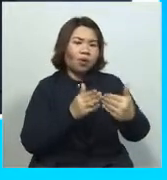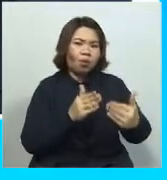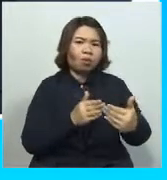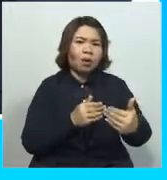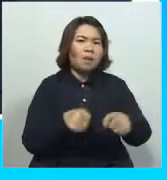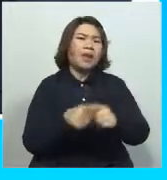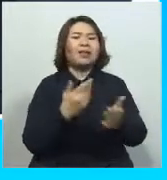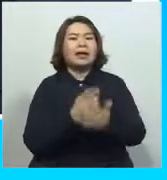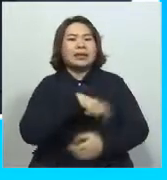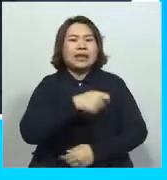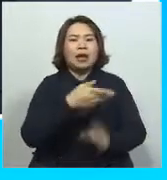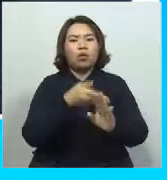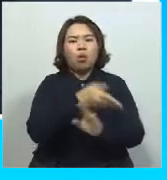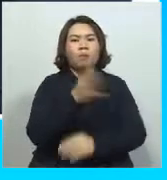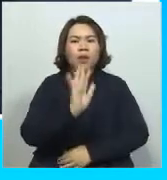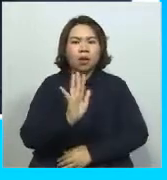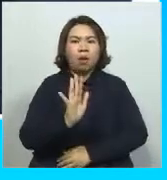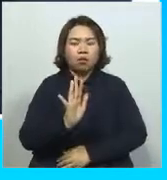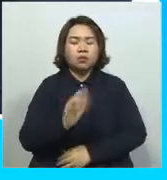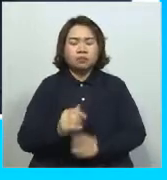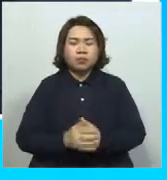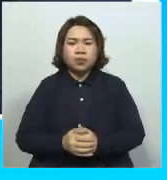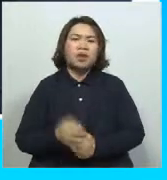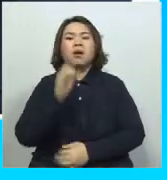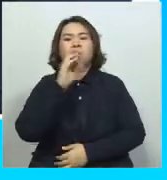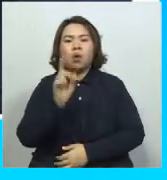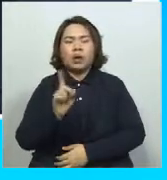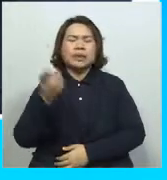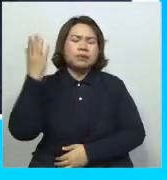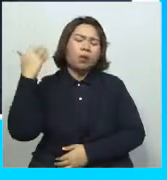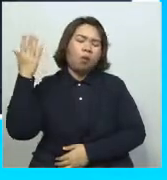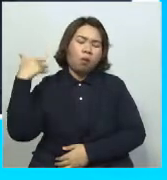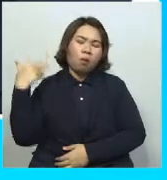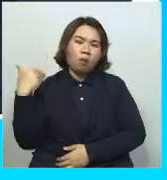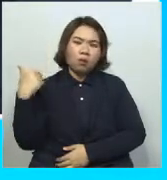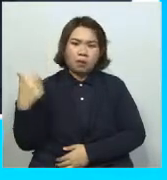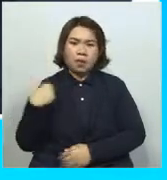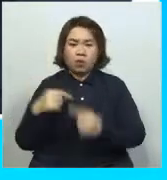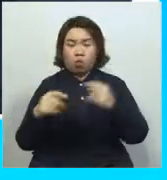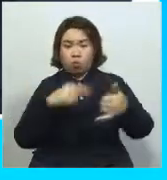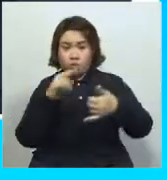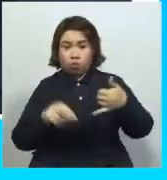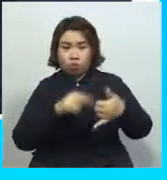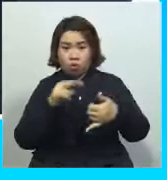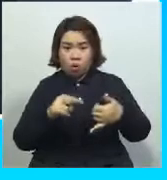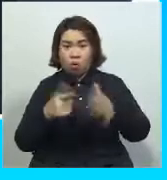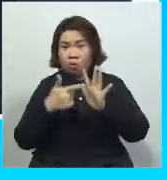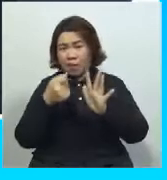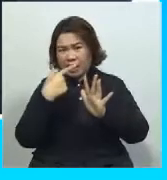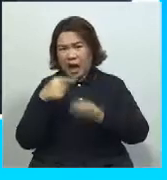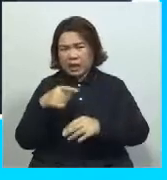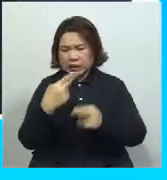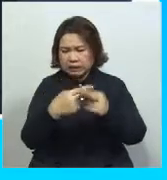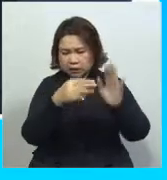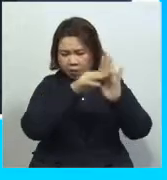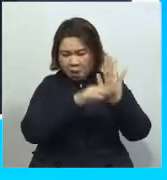ไม่ต้องจ่ายเงินไปก่อนใช้ระบบจ่ายตรงทีนี้ต้องมาเรียนอย่างนี้ค่ะว่าเดิมเนี่ยการรักษาในเรื่องของยาที่มีราคา